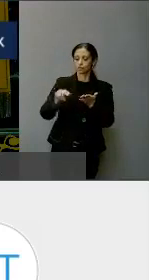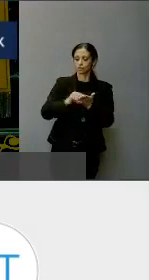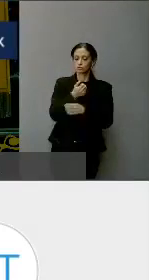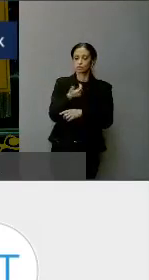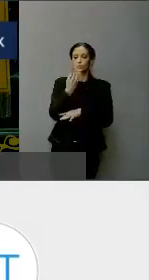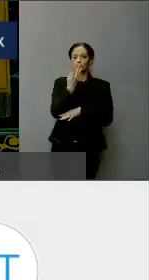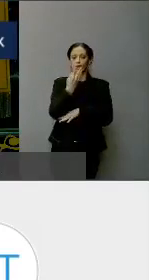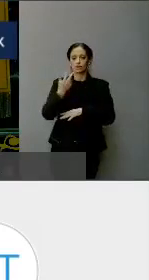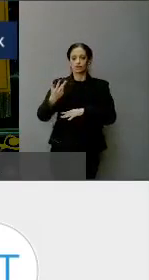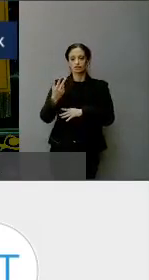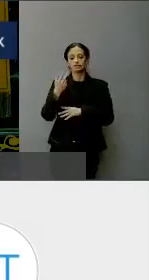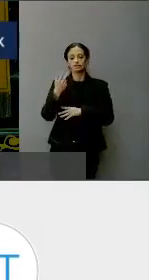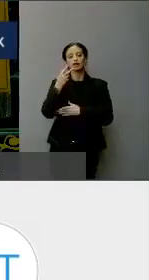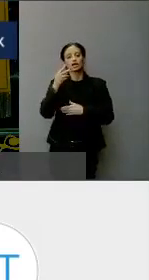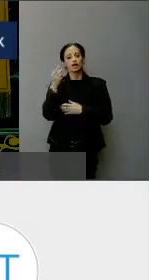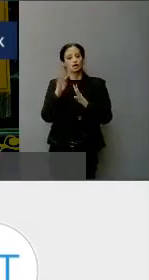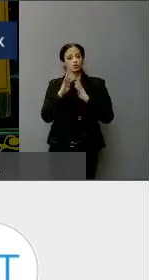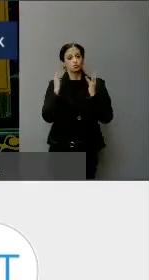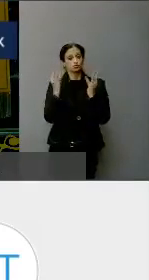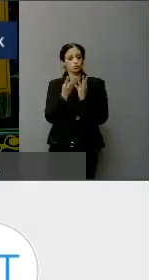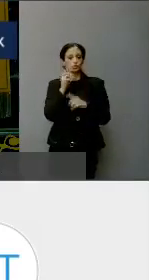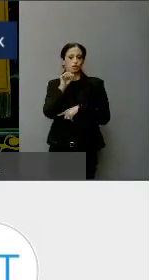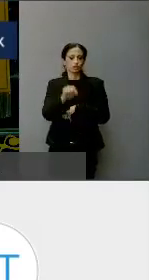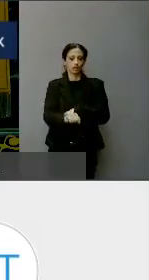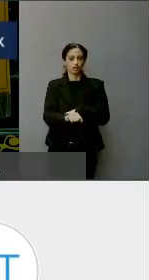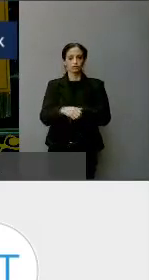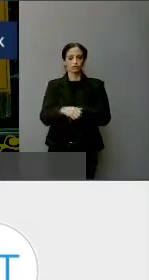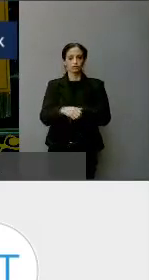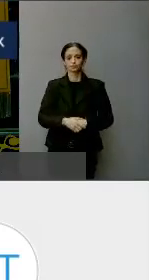parere della giunta è contrario